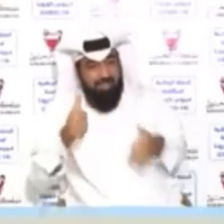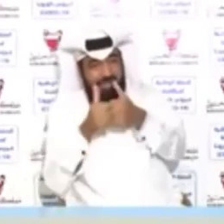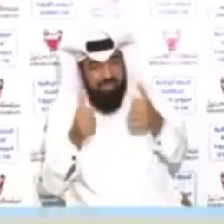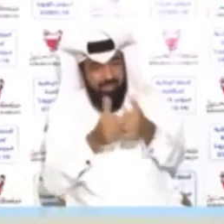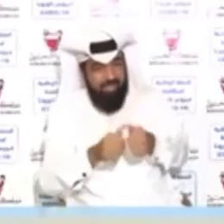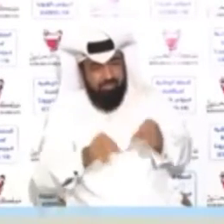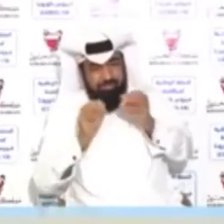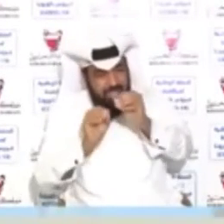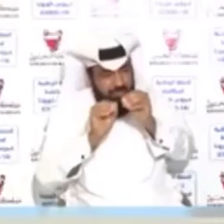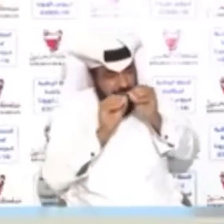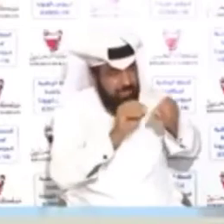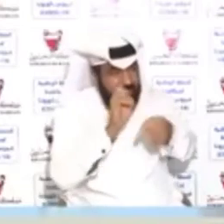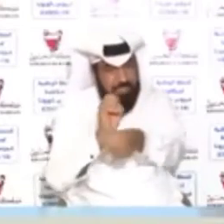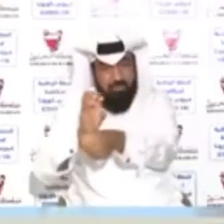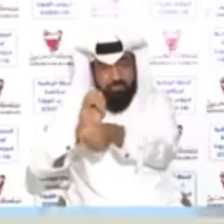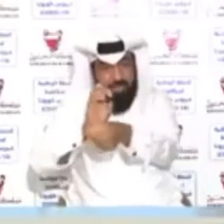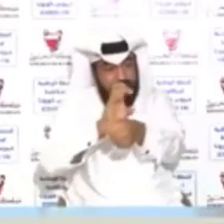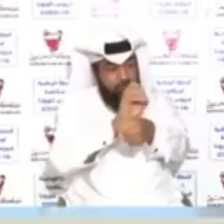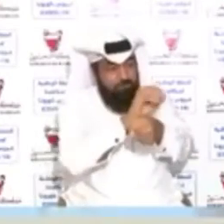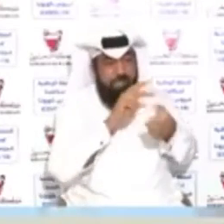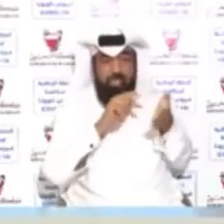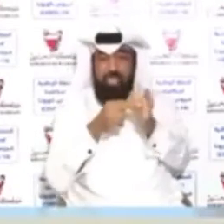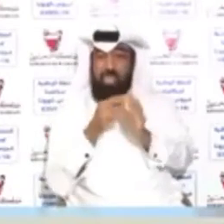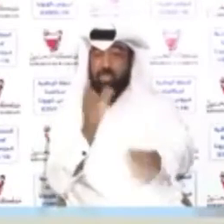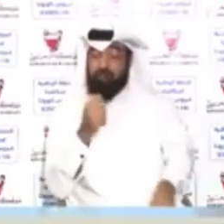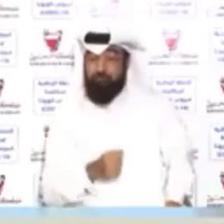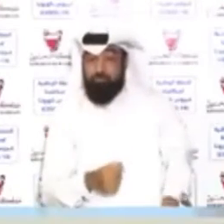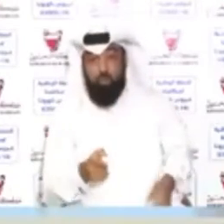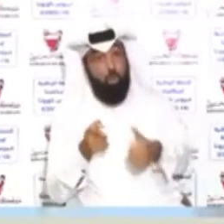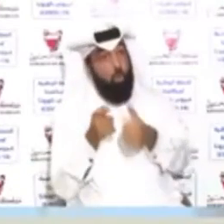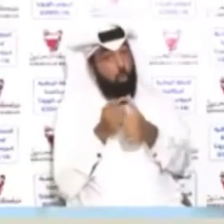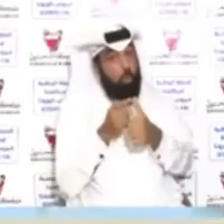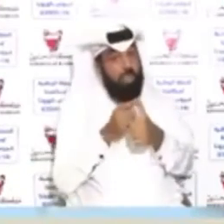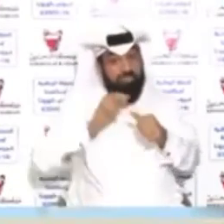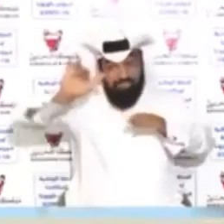اتباع التعليمات المهمة. أول شيء عند الرجوع